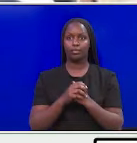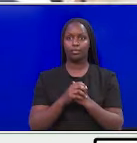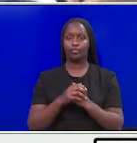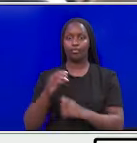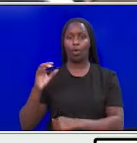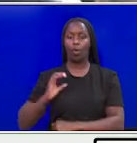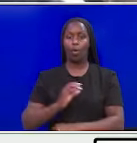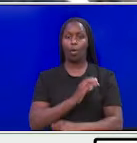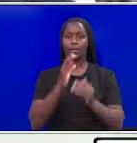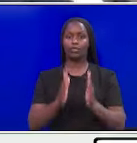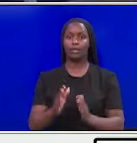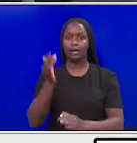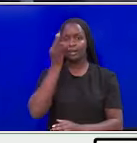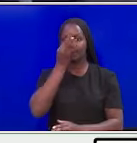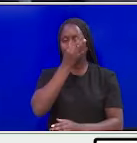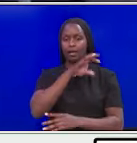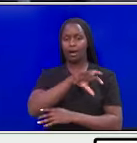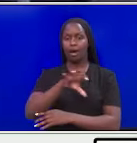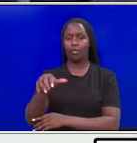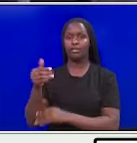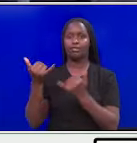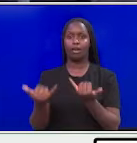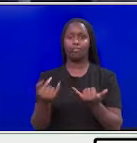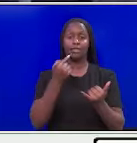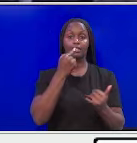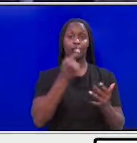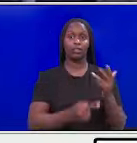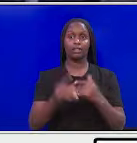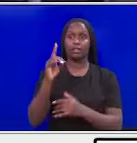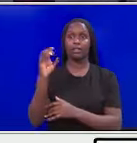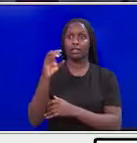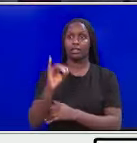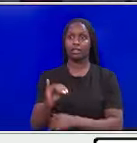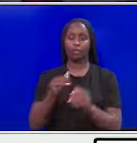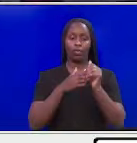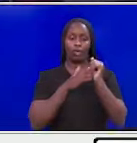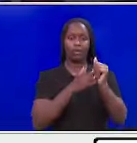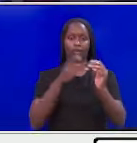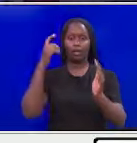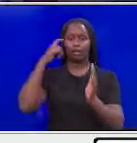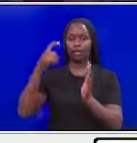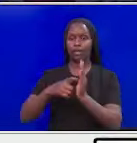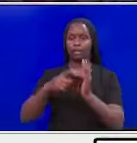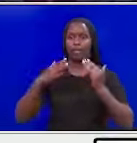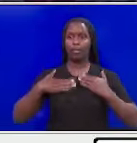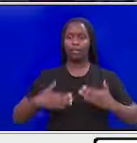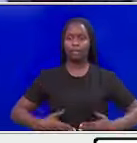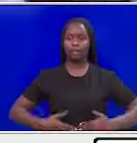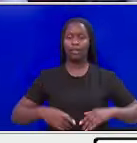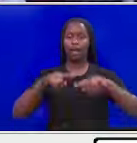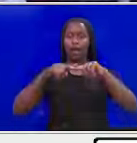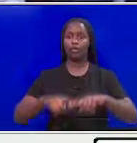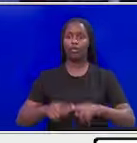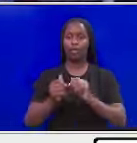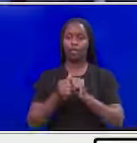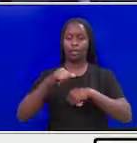Kamishna wa kaunti ya Nyeri Pius Murugu amesema DCI itaongoza mchakato wa kutambua miili. Kulingana na